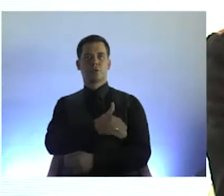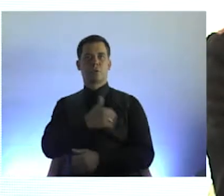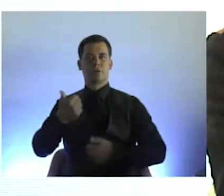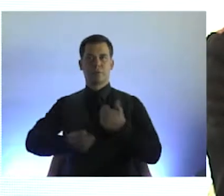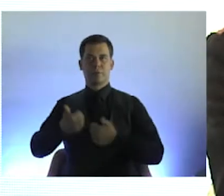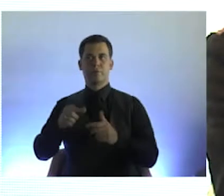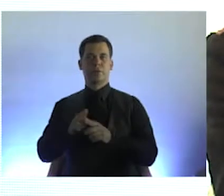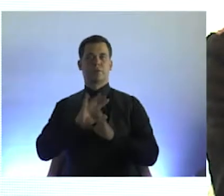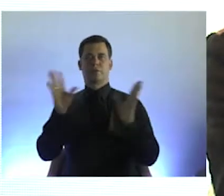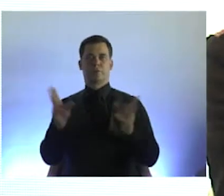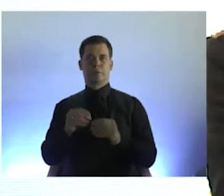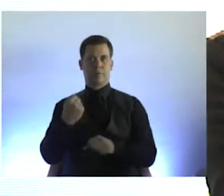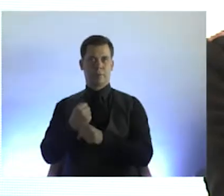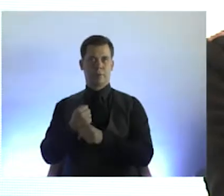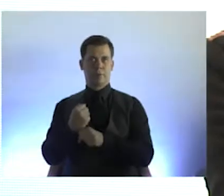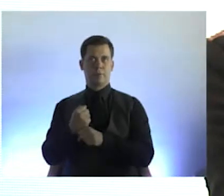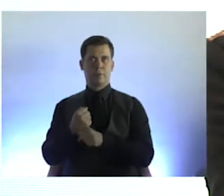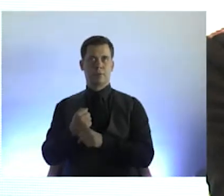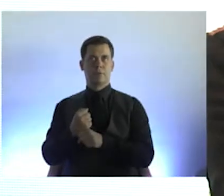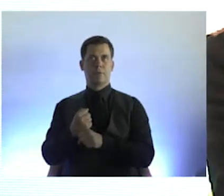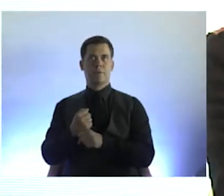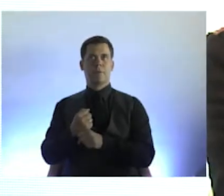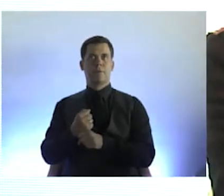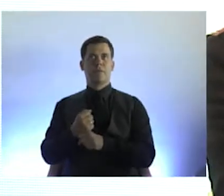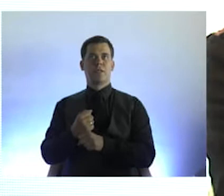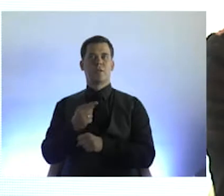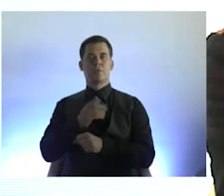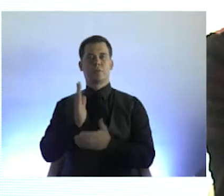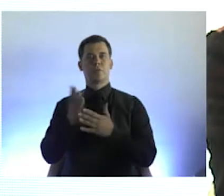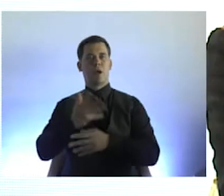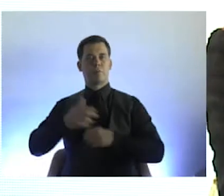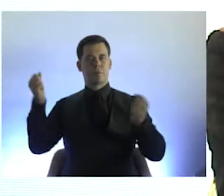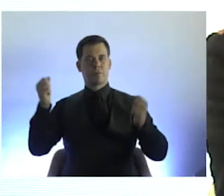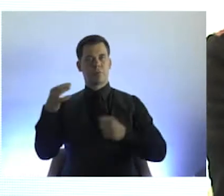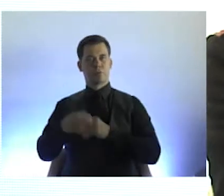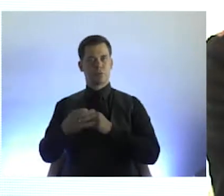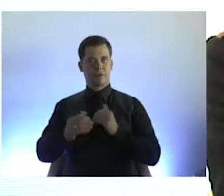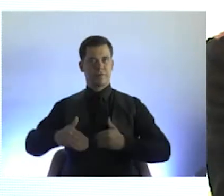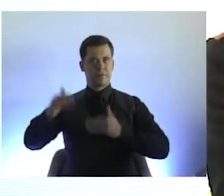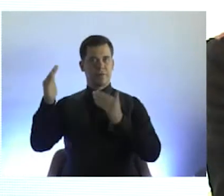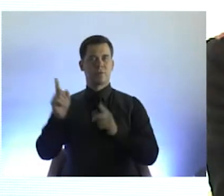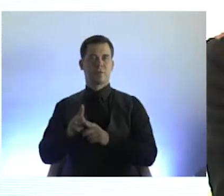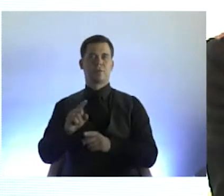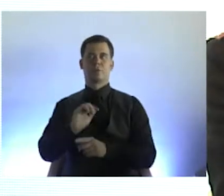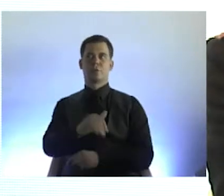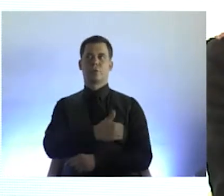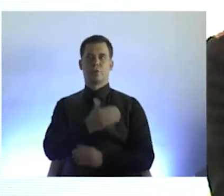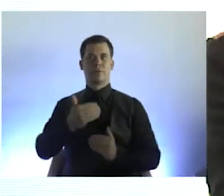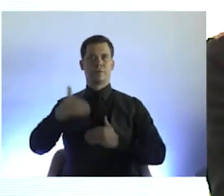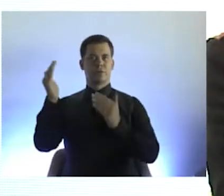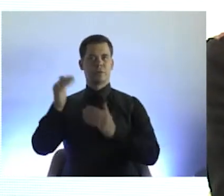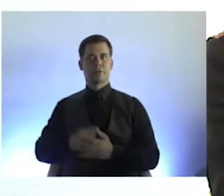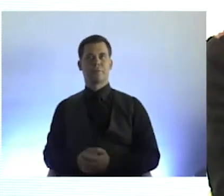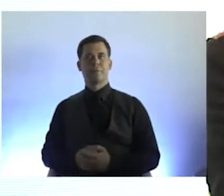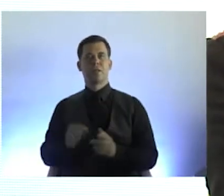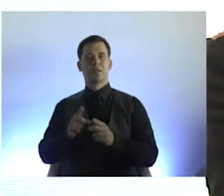wszyscy nasi pracownicy to są jakby absolwenci studiów wyższych i uczelni wyższych.